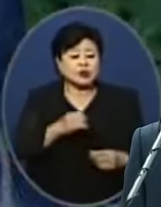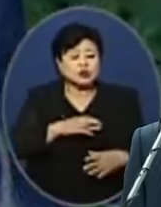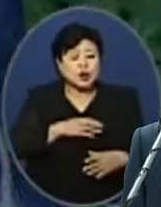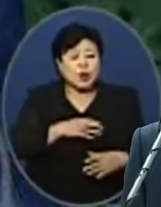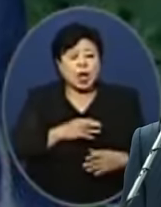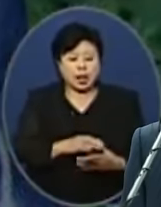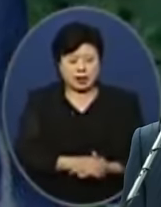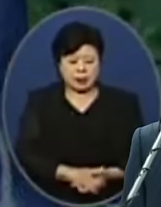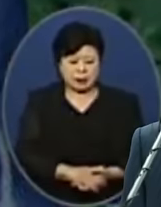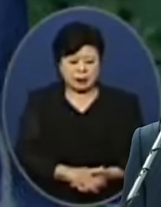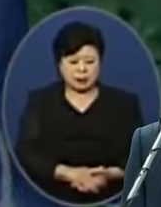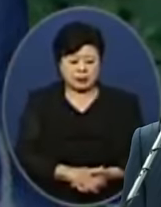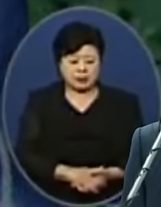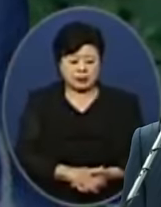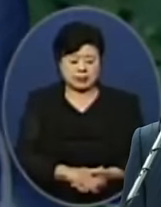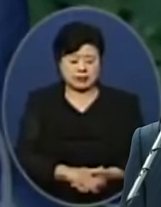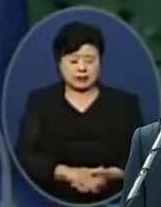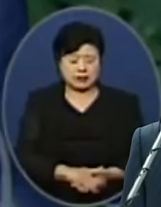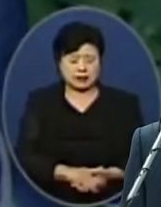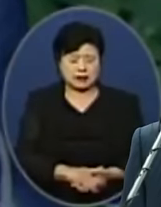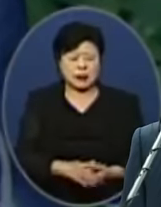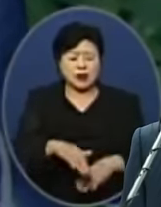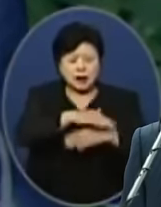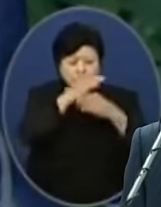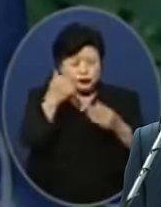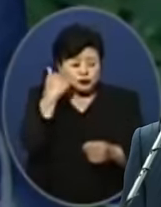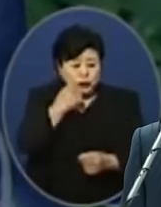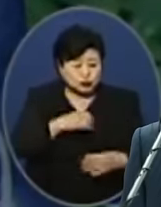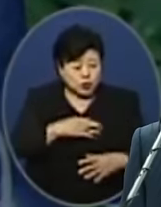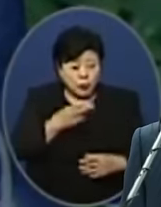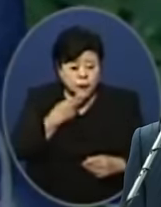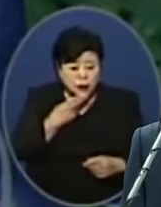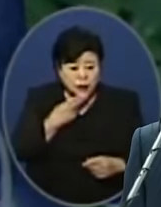두려워하고 있습니다. 누가 안 두려워하느냐?